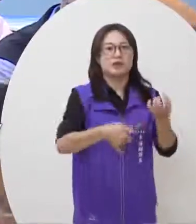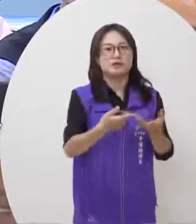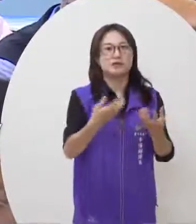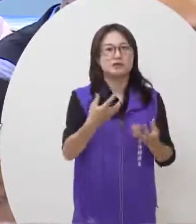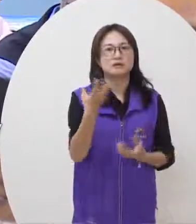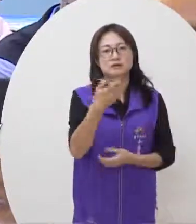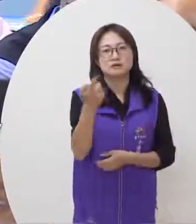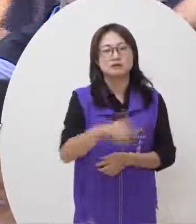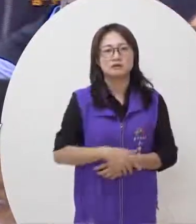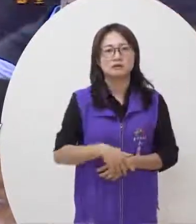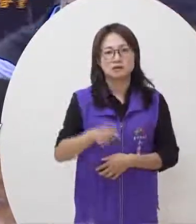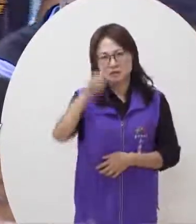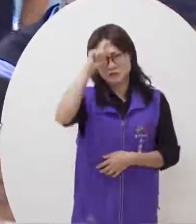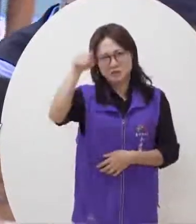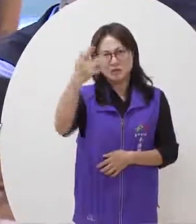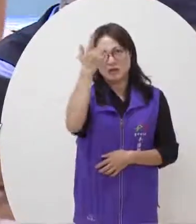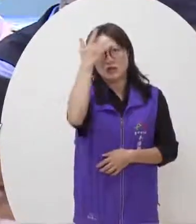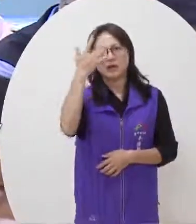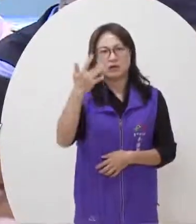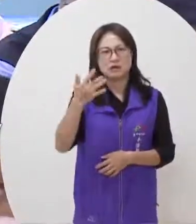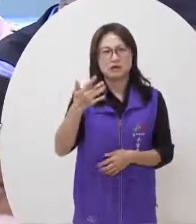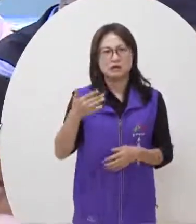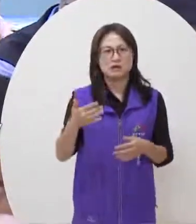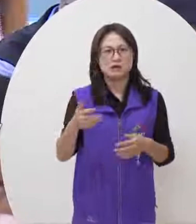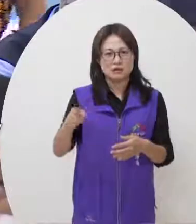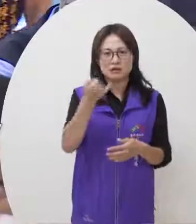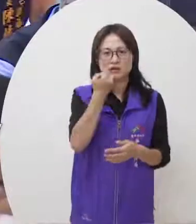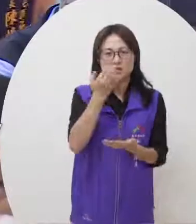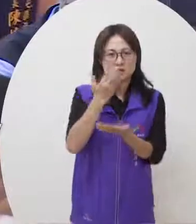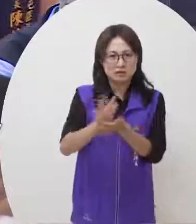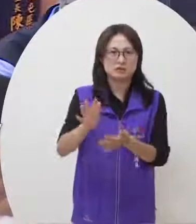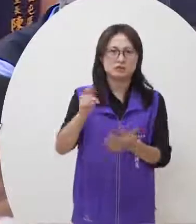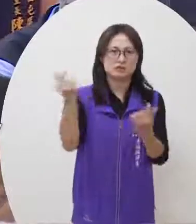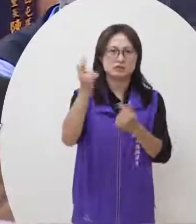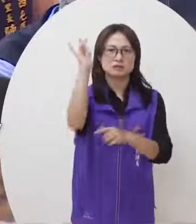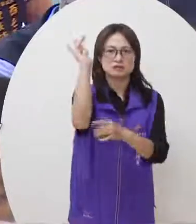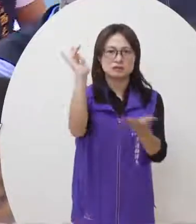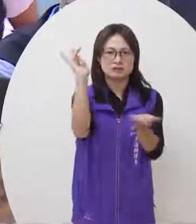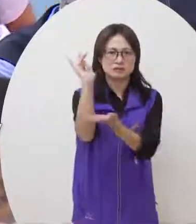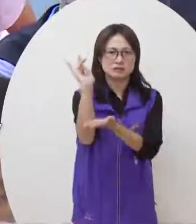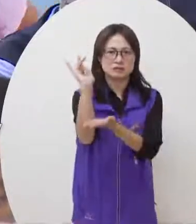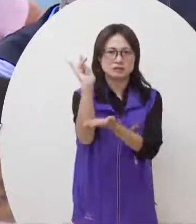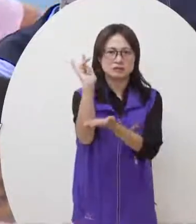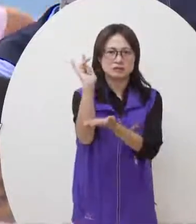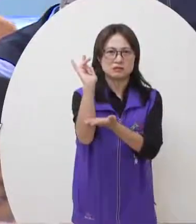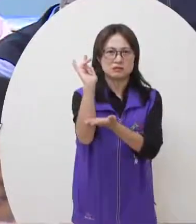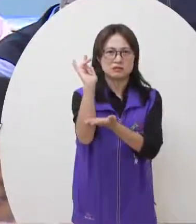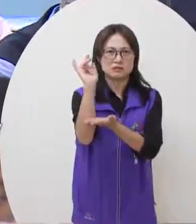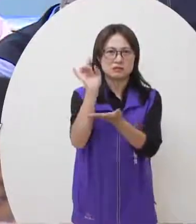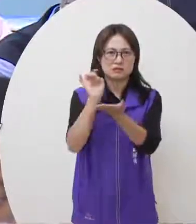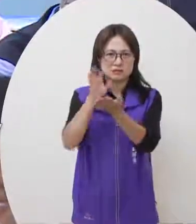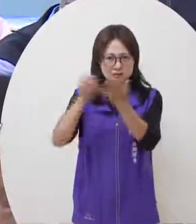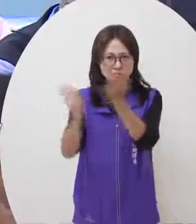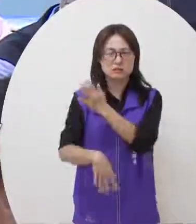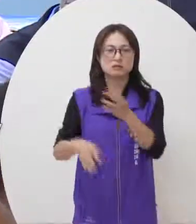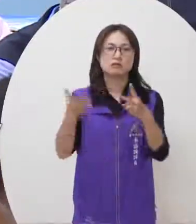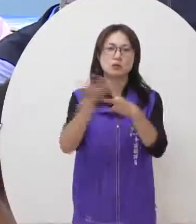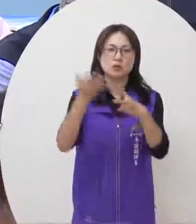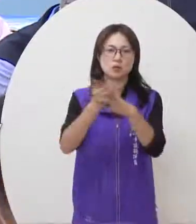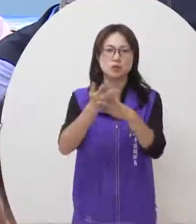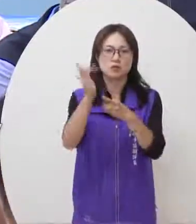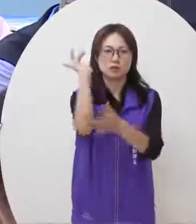们把这个不是把它砍掉了，就是把它移植看移到哪里去第一个，第二个我们东新